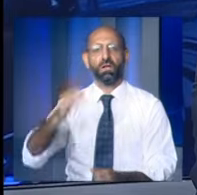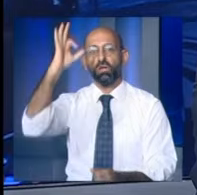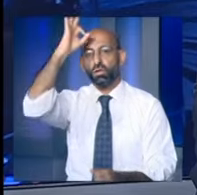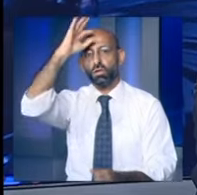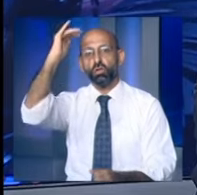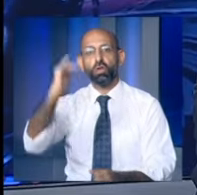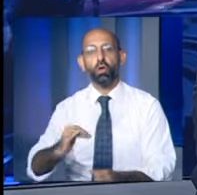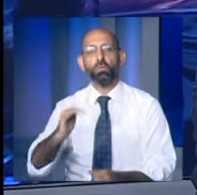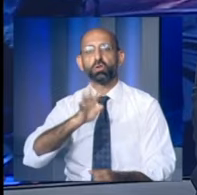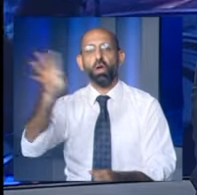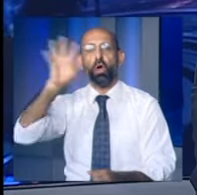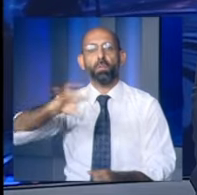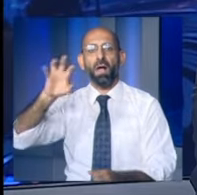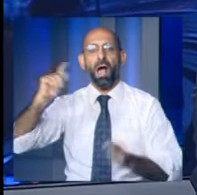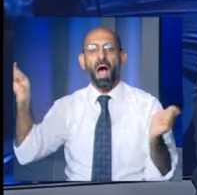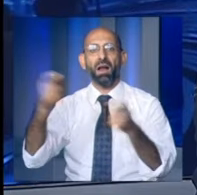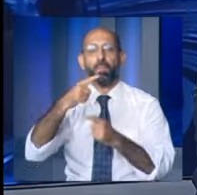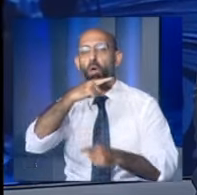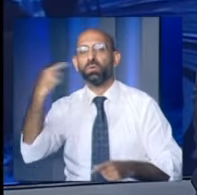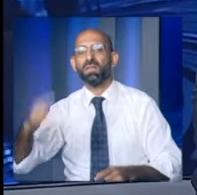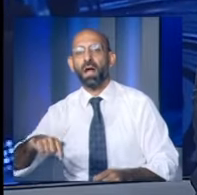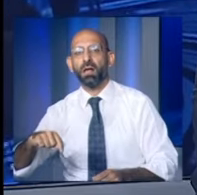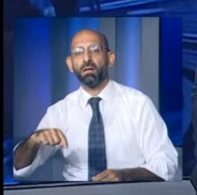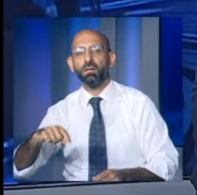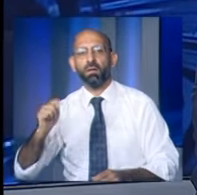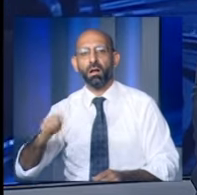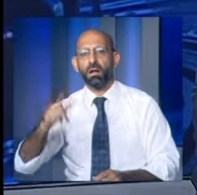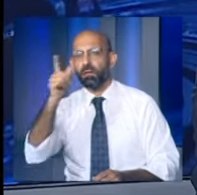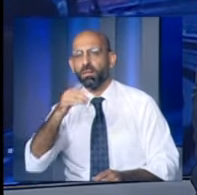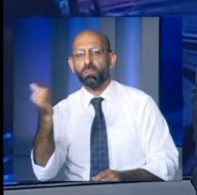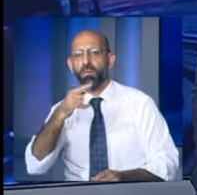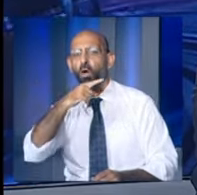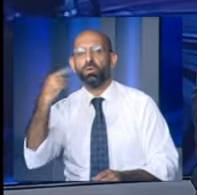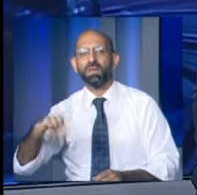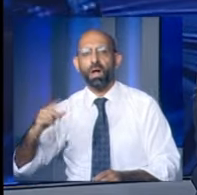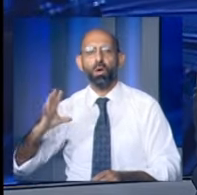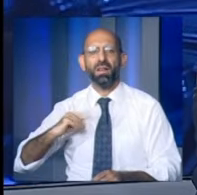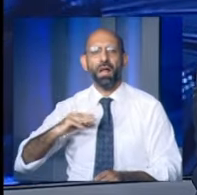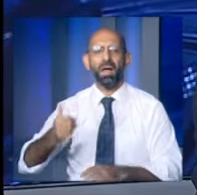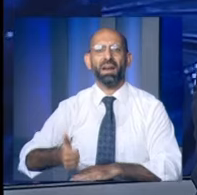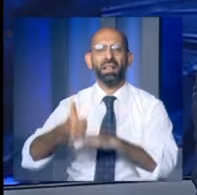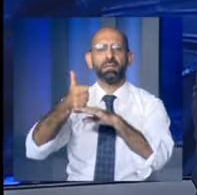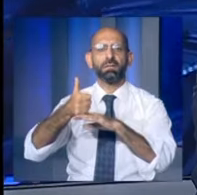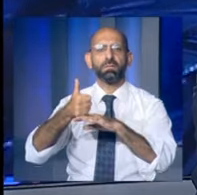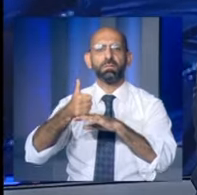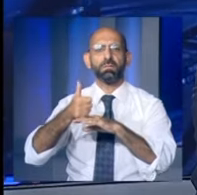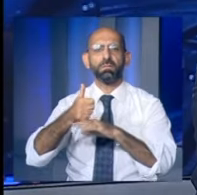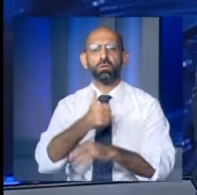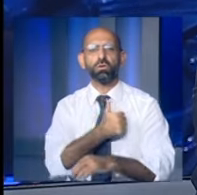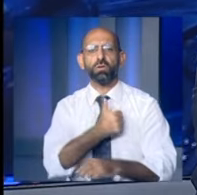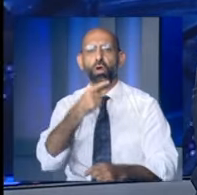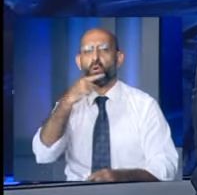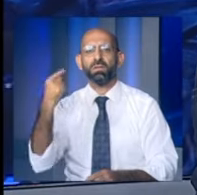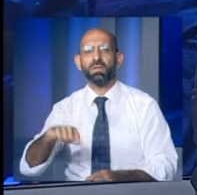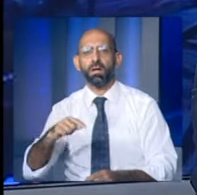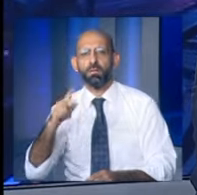في جنوب شرق أوروبا، حيث الحرب بين روسيا والحلف الأطلسي، أكد قائد قوات أخماط الروسية ونائب رئيس الإدارة